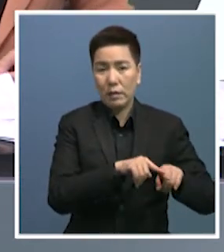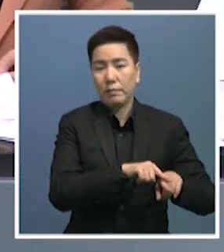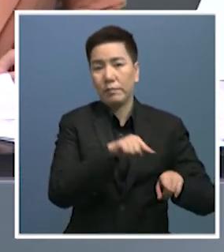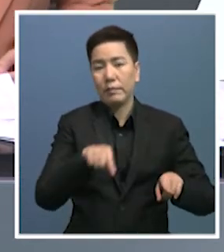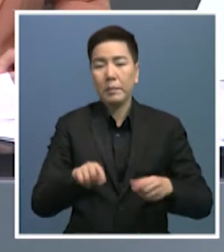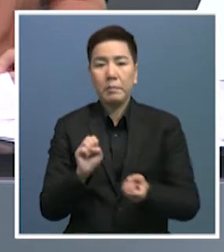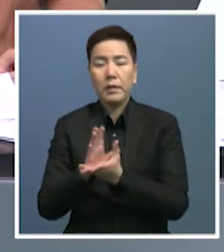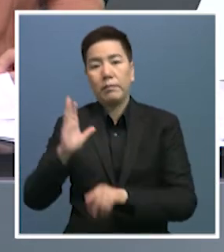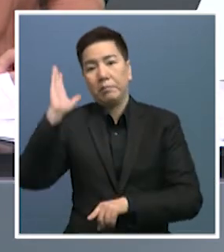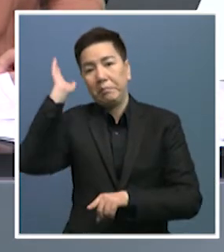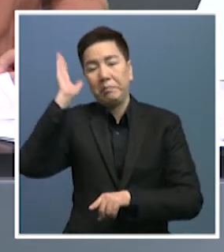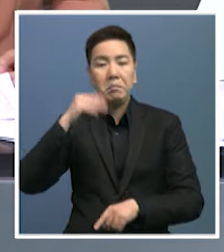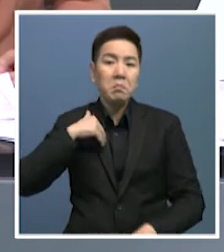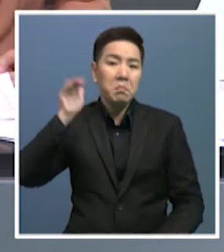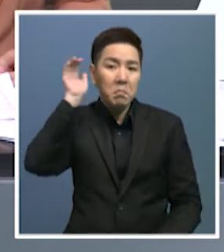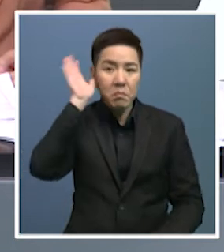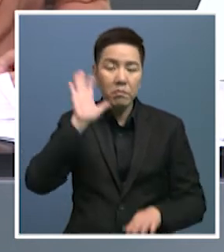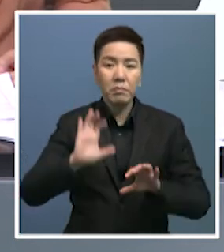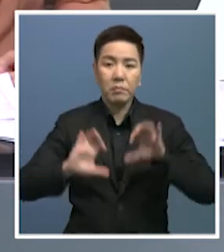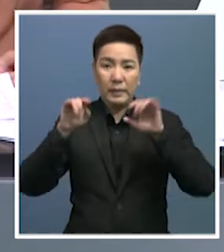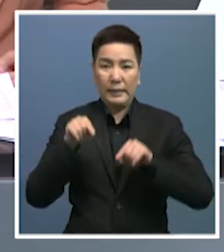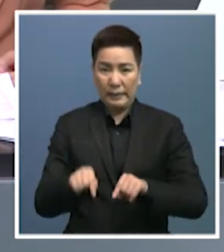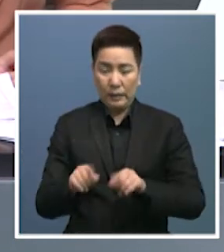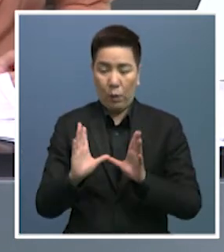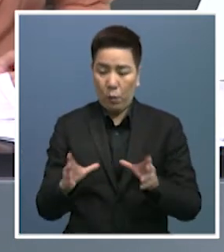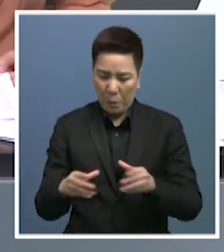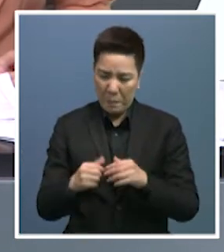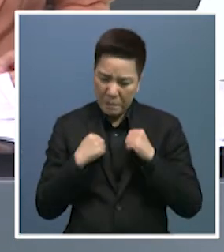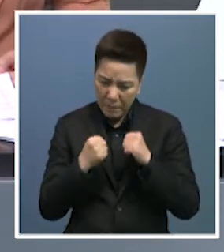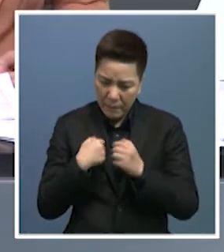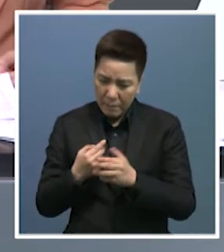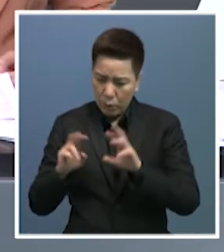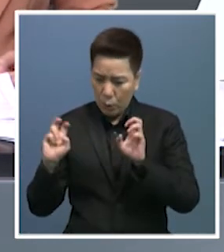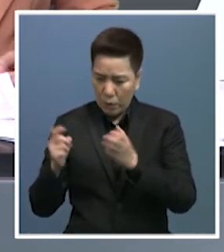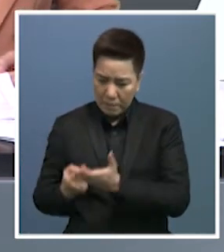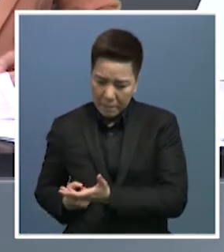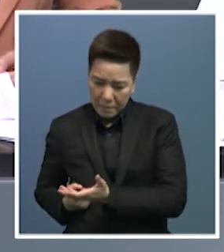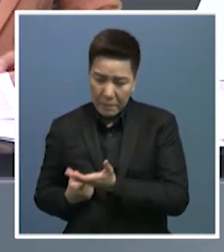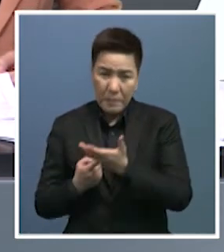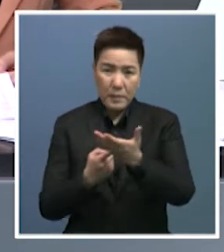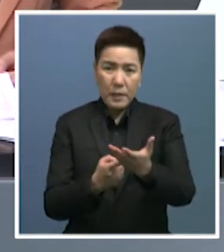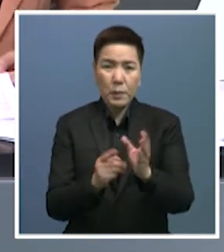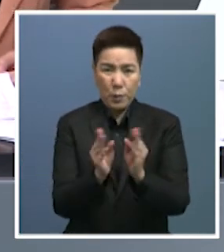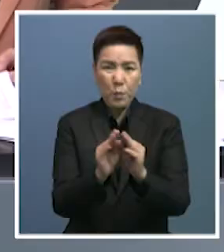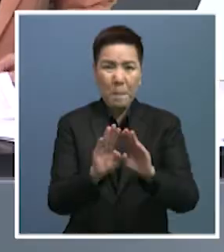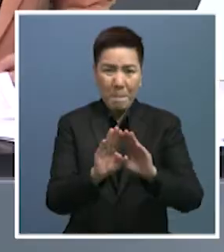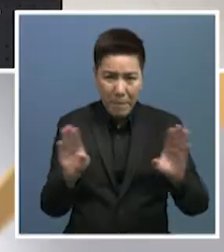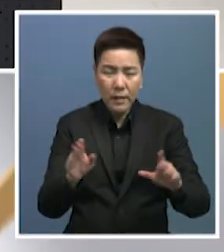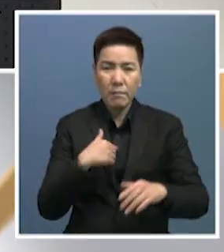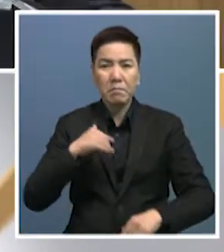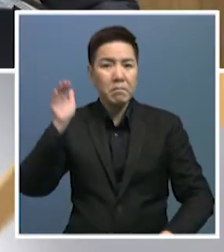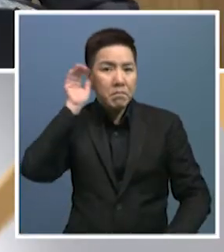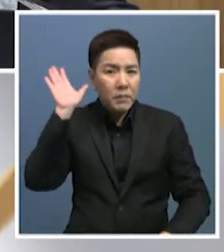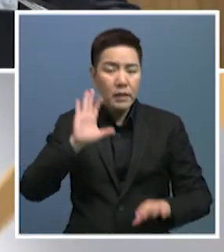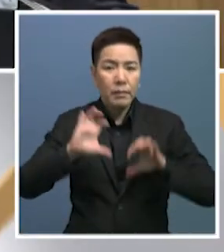อภิปรายไม่ไว้วางใจแล้วก็ตรงนี้เนี่ยก็มีความพยายามที่จะยื่นญัตติเพื่อที่จะเปิดอภิปรายไม่ไว้วางใจ